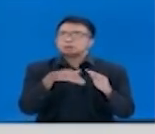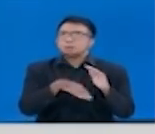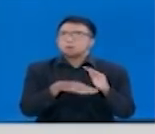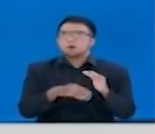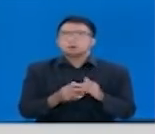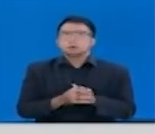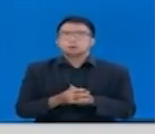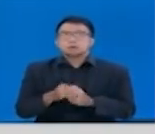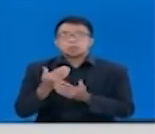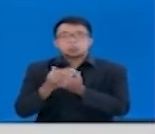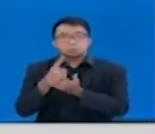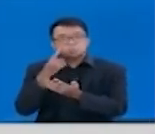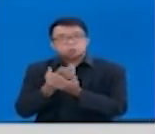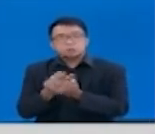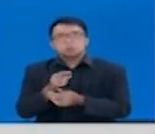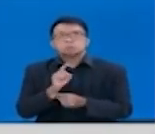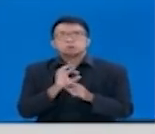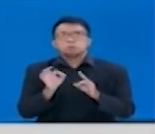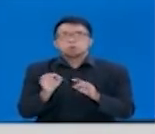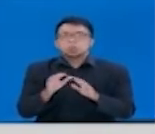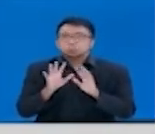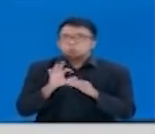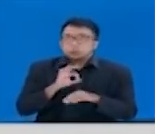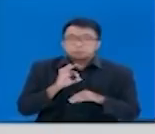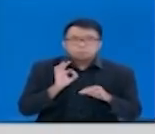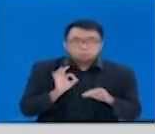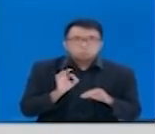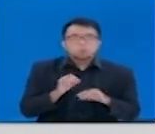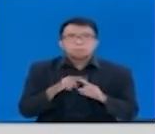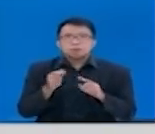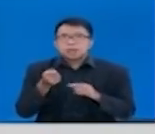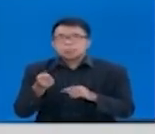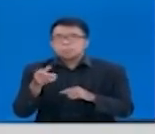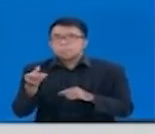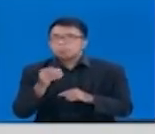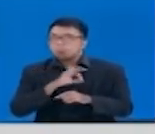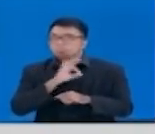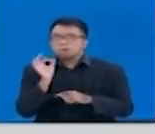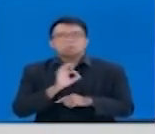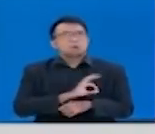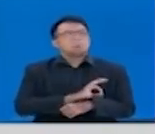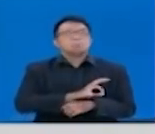berapa? 10 ribu. Tapi nggak ngambil di ATM enggak, lagi? Iya, selanjutnya nggak ngambil.